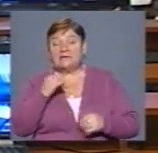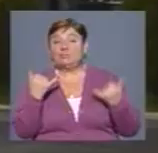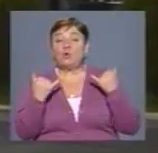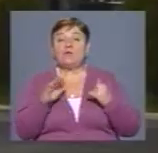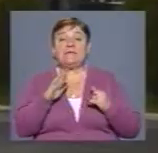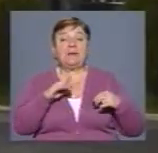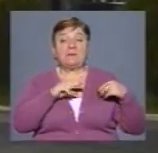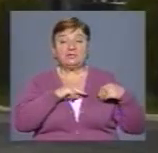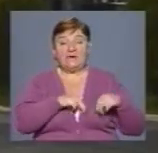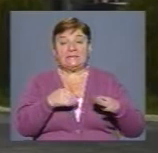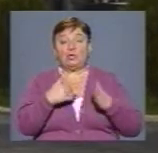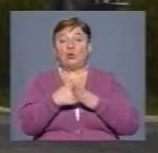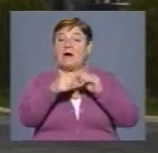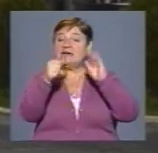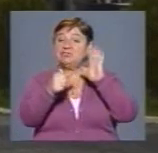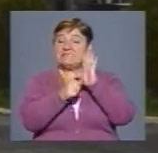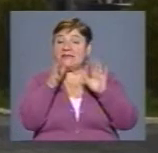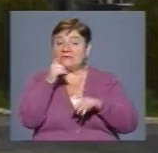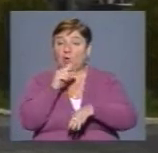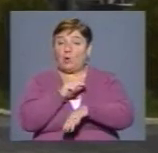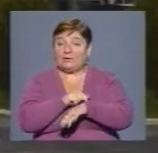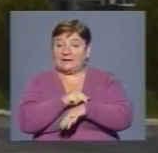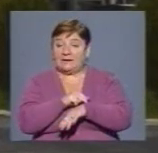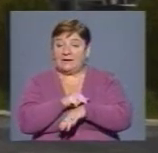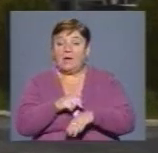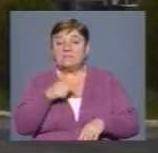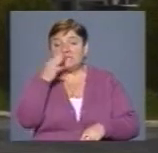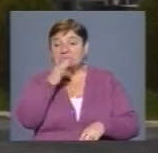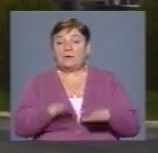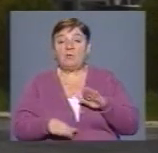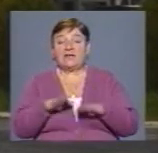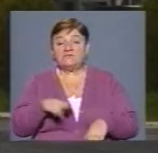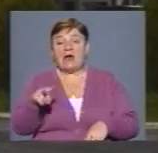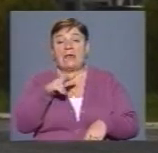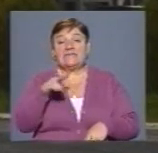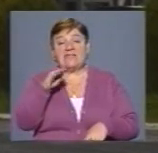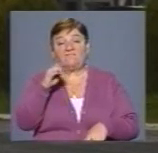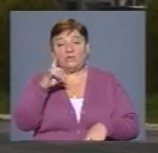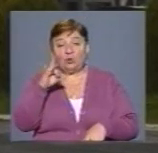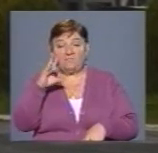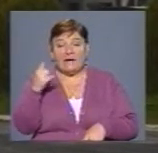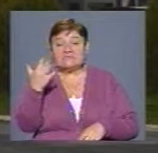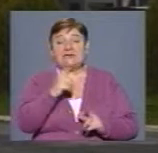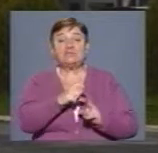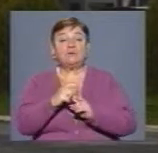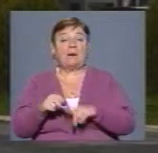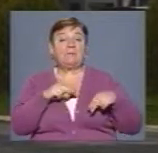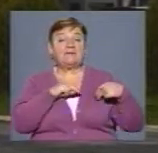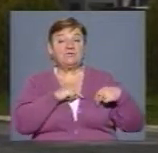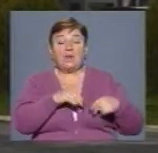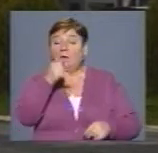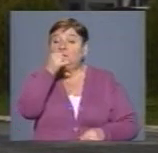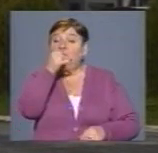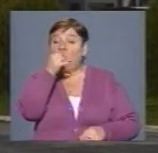працюватиме до 16-ї години. Про це повідомила речниця Мукачівського прикордонного загону Леся Федорова. За її словами, працівники КПП не